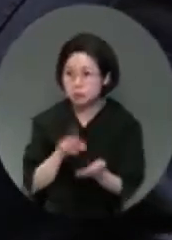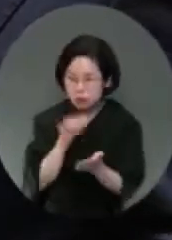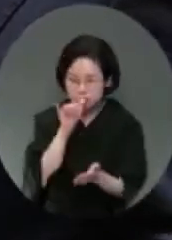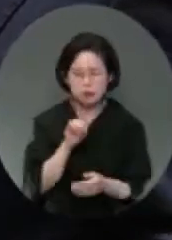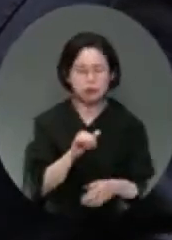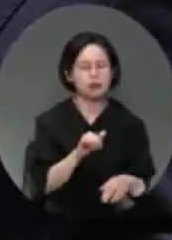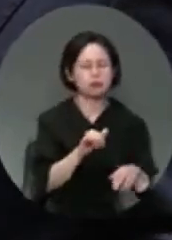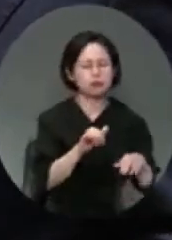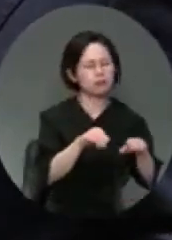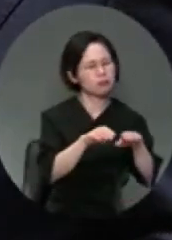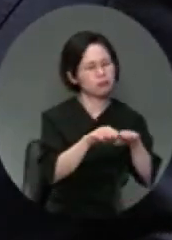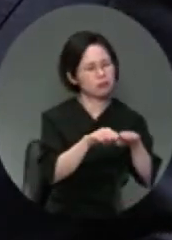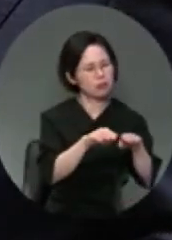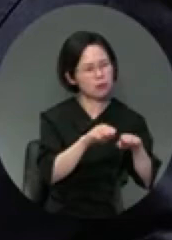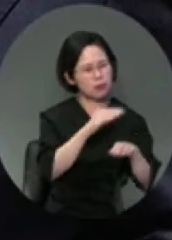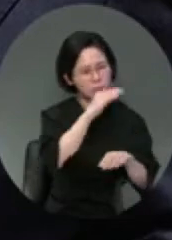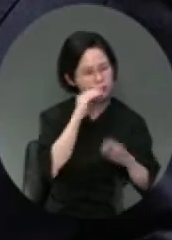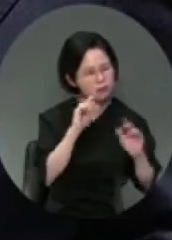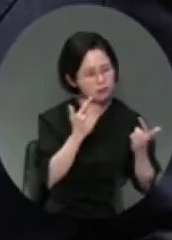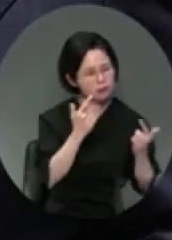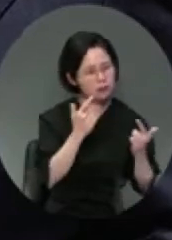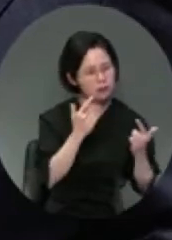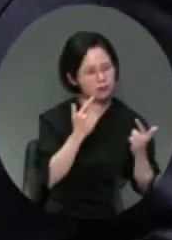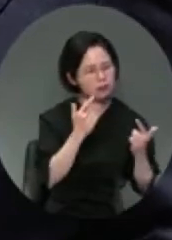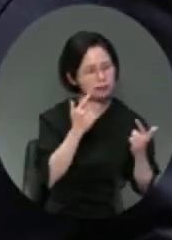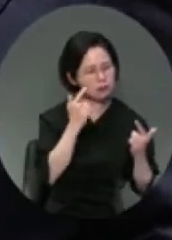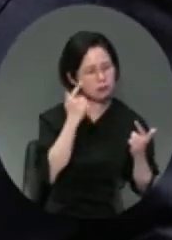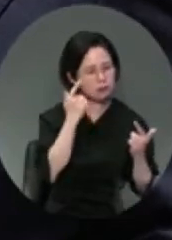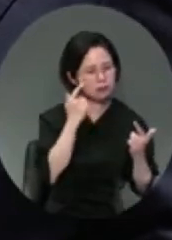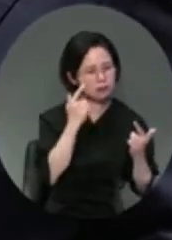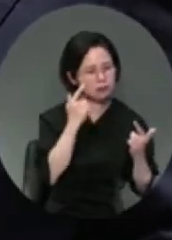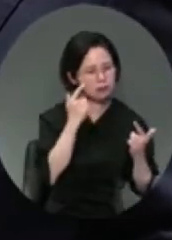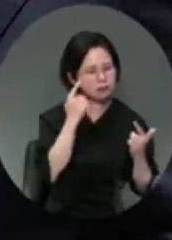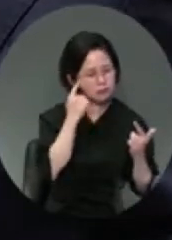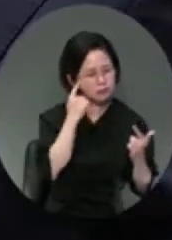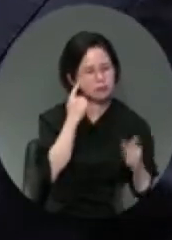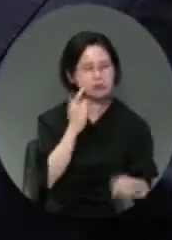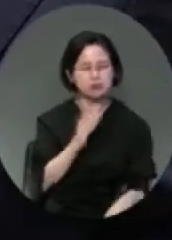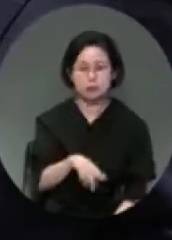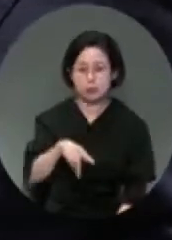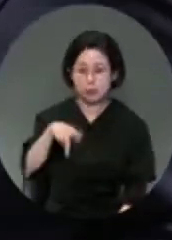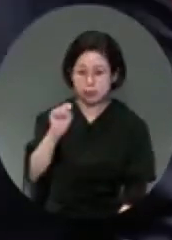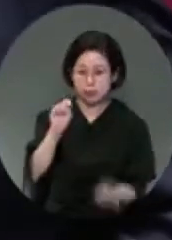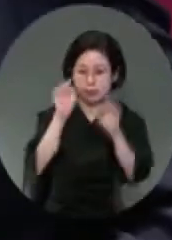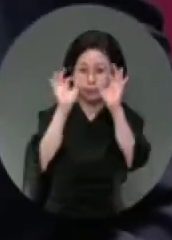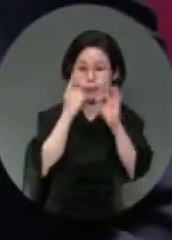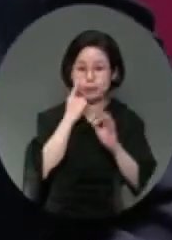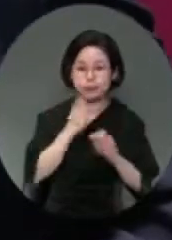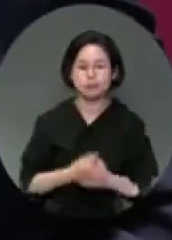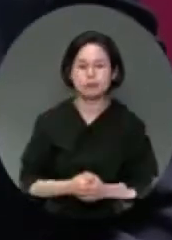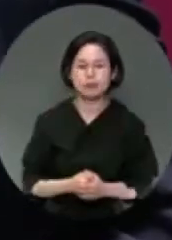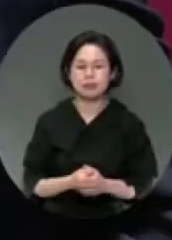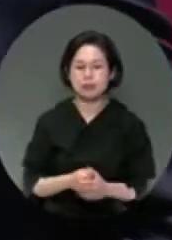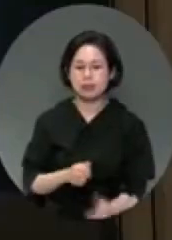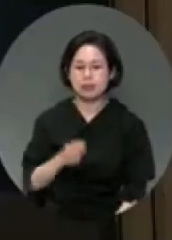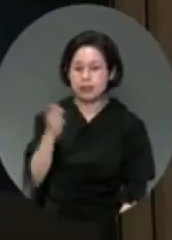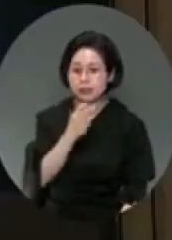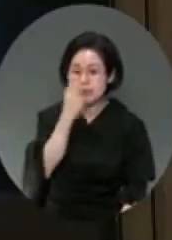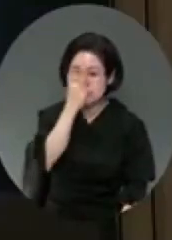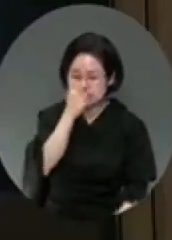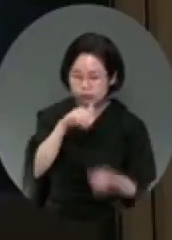좀 벗어나지 않았나 이렇게 생각합니다. 한번 PPT 한번 봐주시죠. 무려 재검표